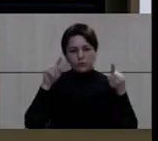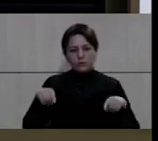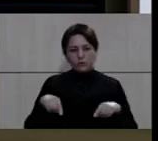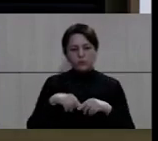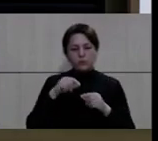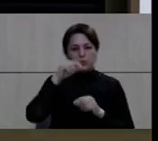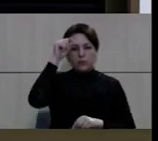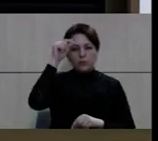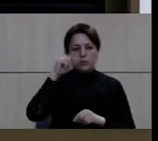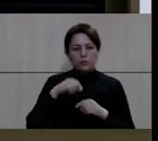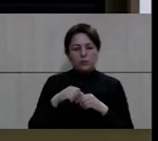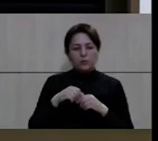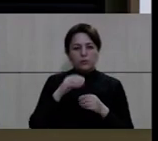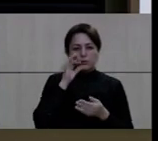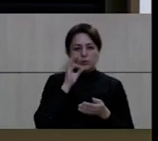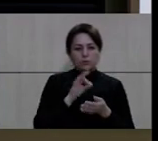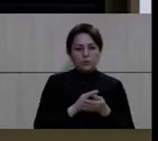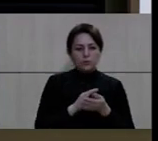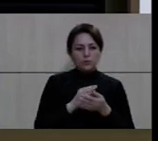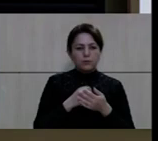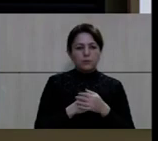bo'yi javob